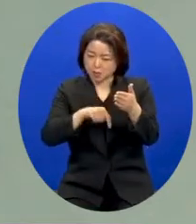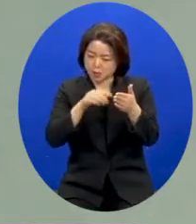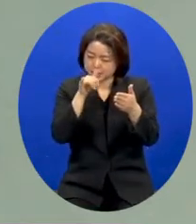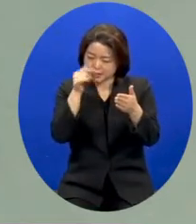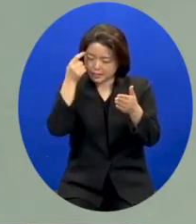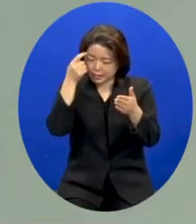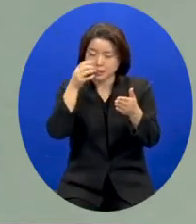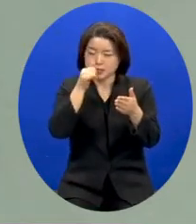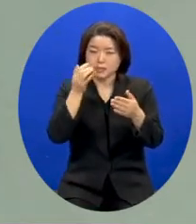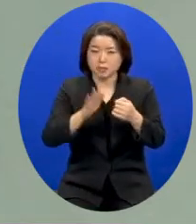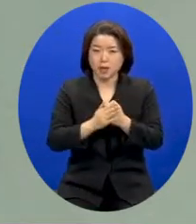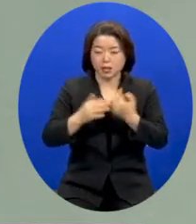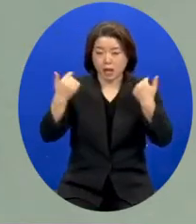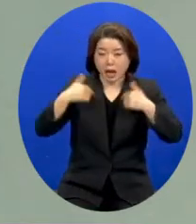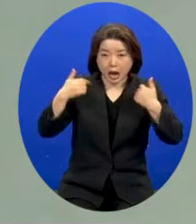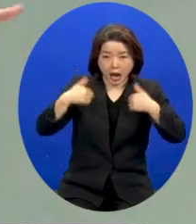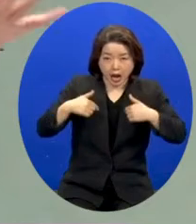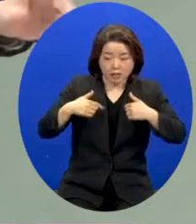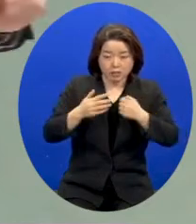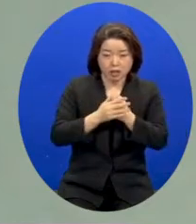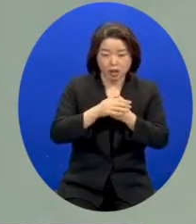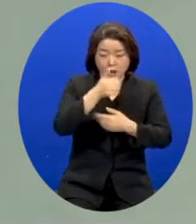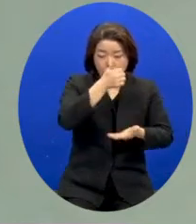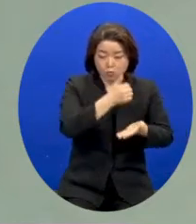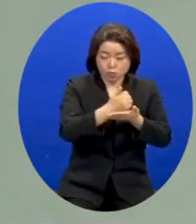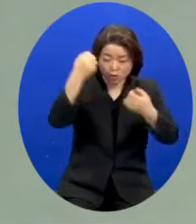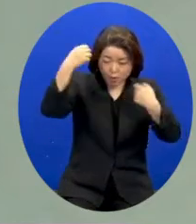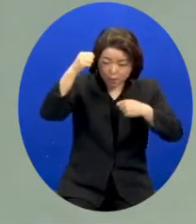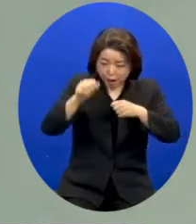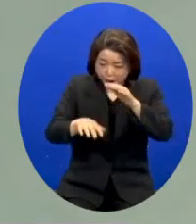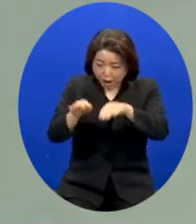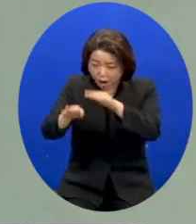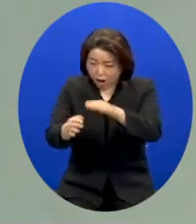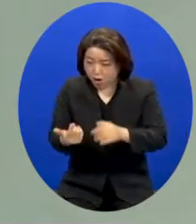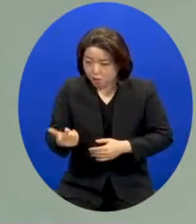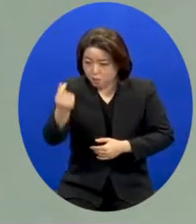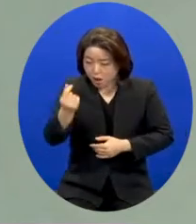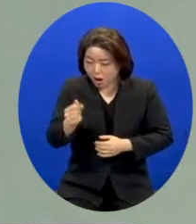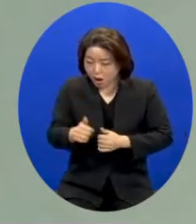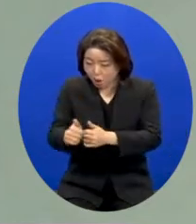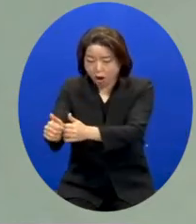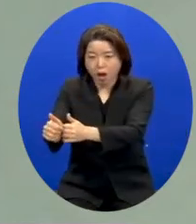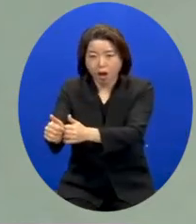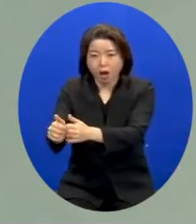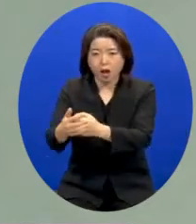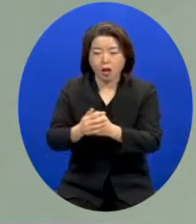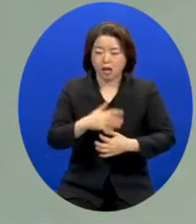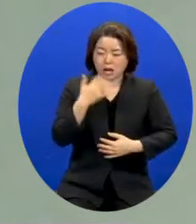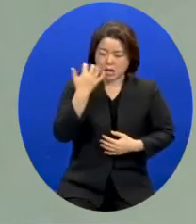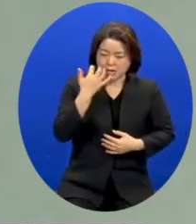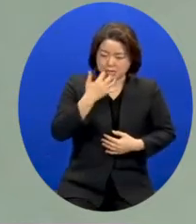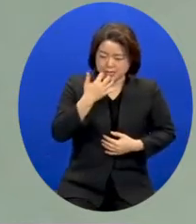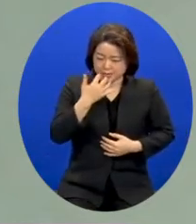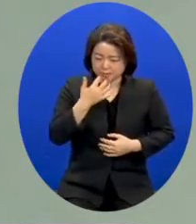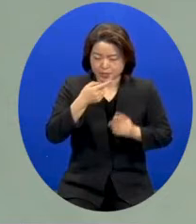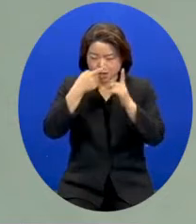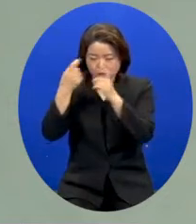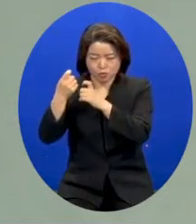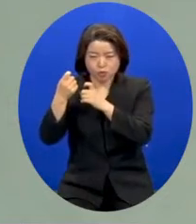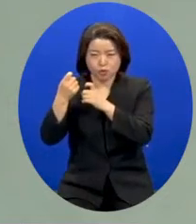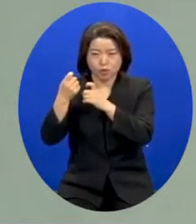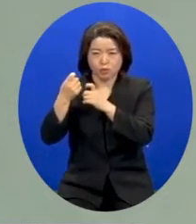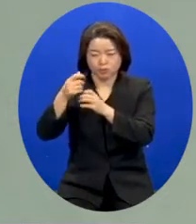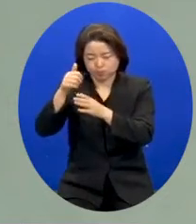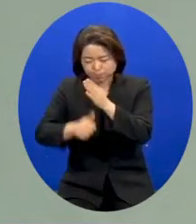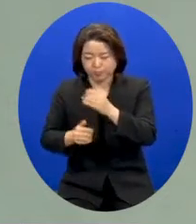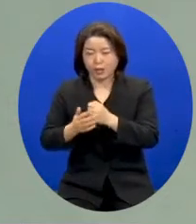했지만 언제나 죄 짓는데 발걸음이 빨랐습니다. 음란의 유혹을 도무지 이기지 못하고 은밀한 죄를 짓고